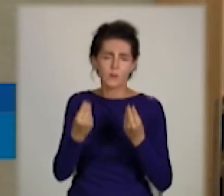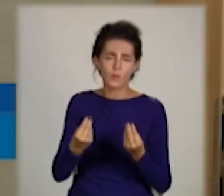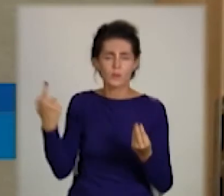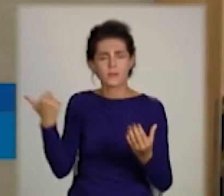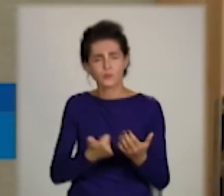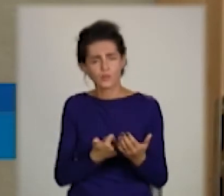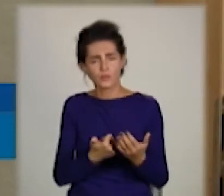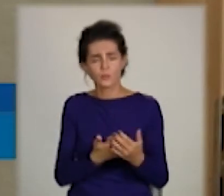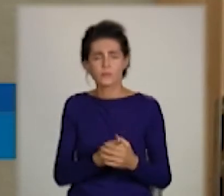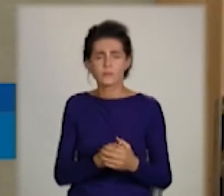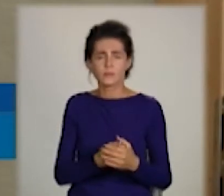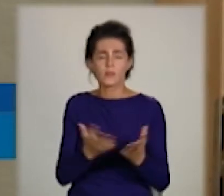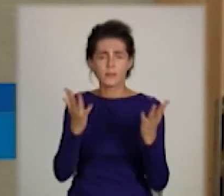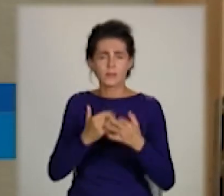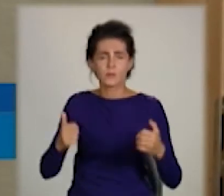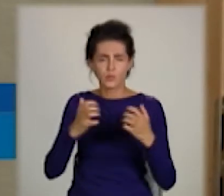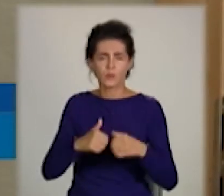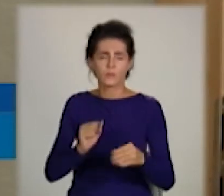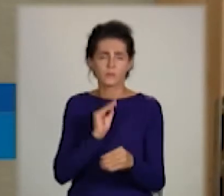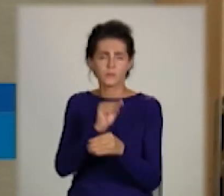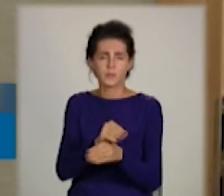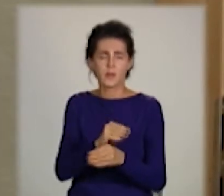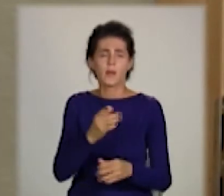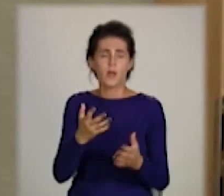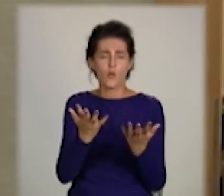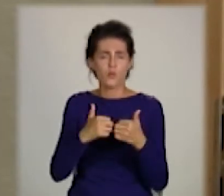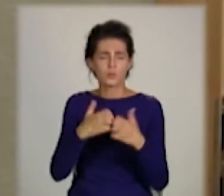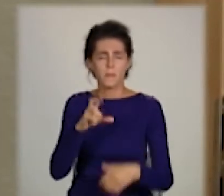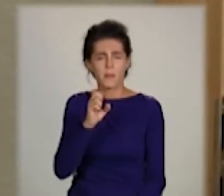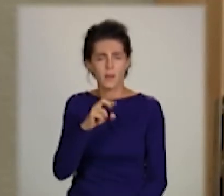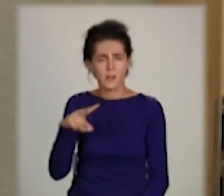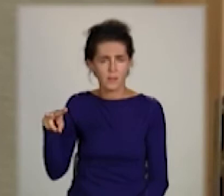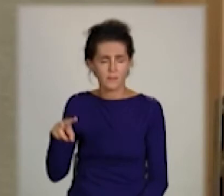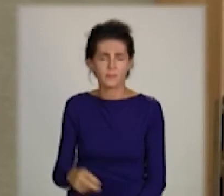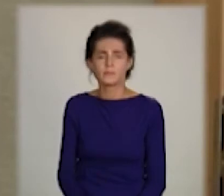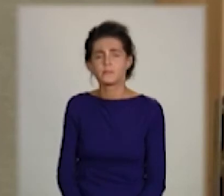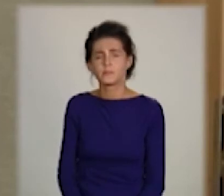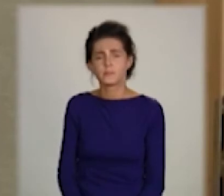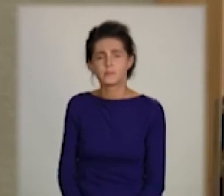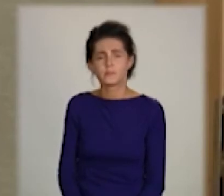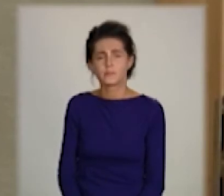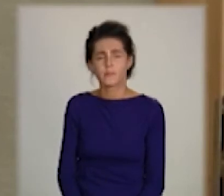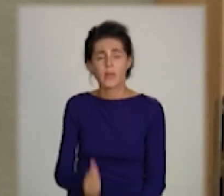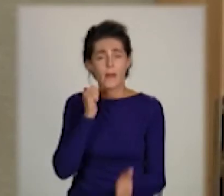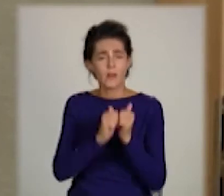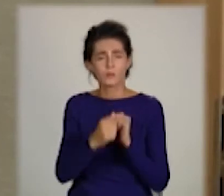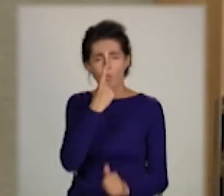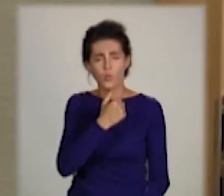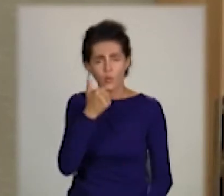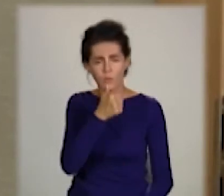тижнів, нараховується певна кількість балів. І щороку лікар повинен